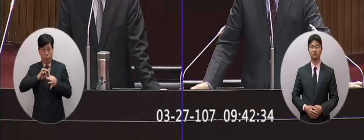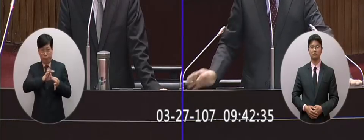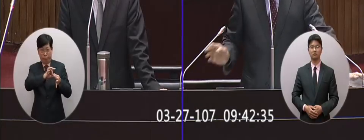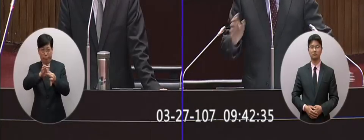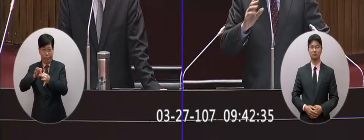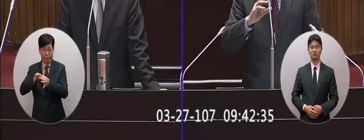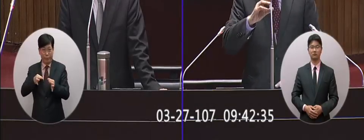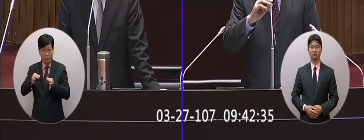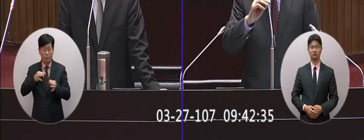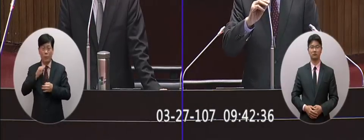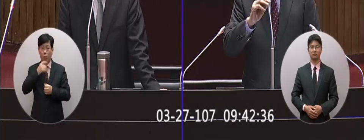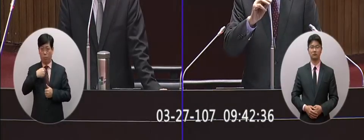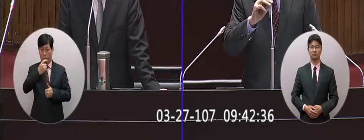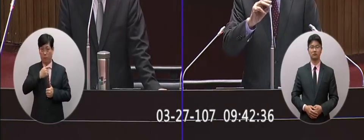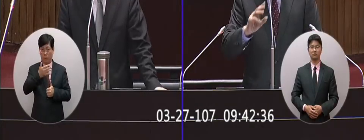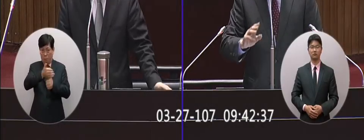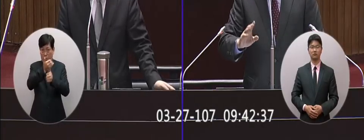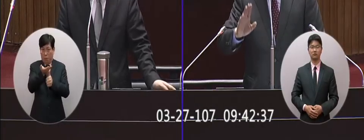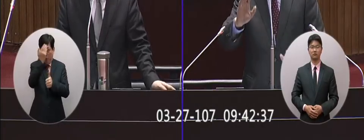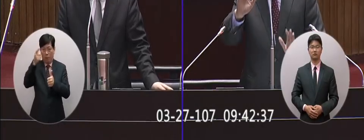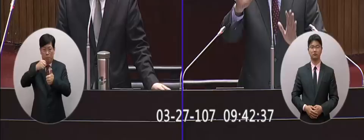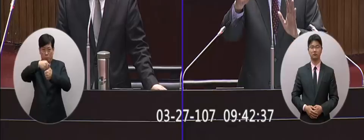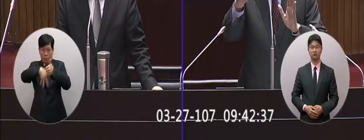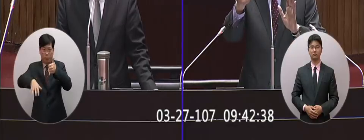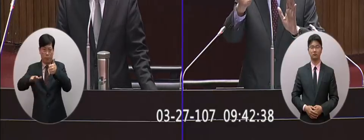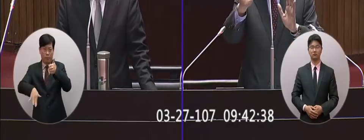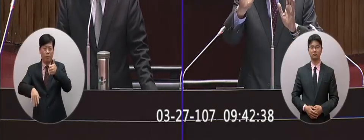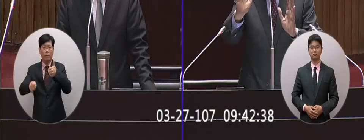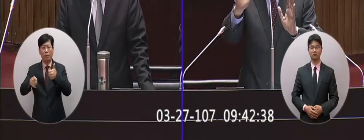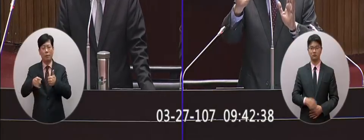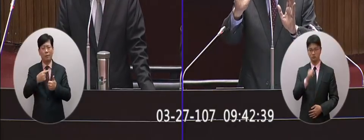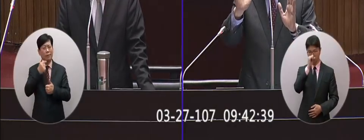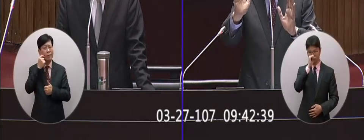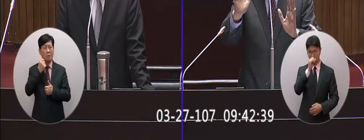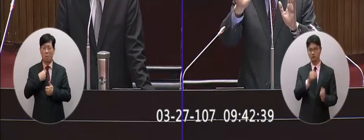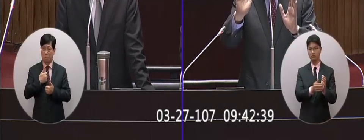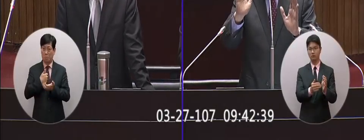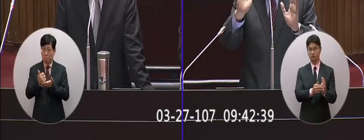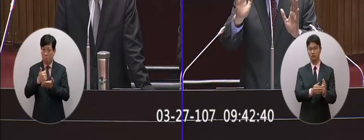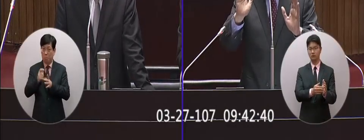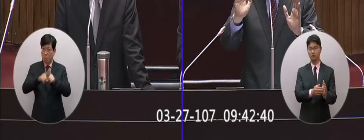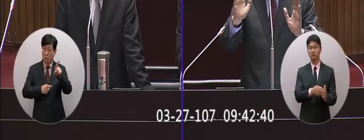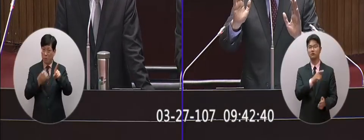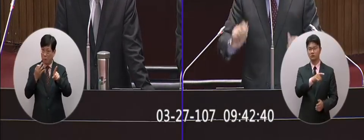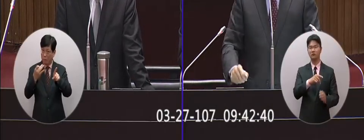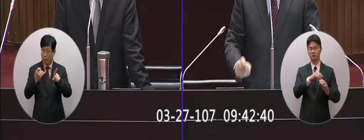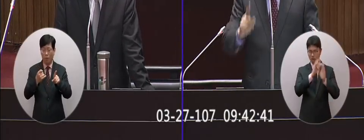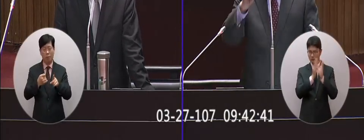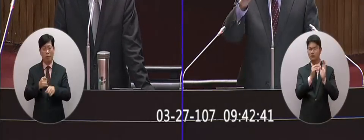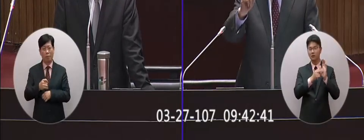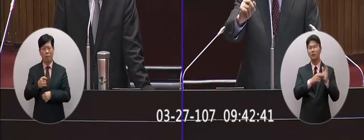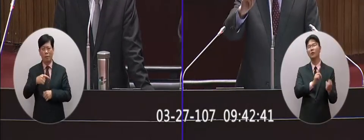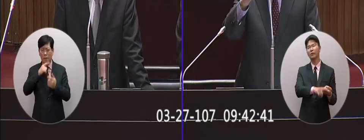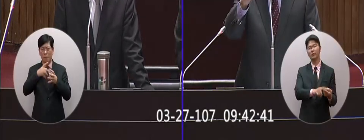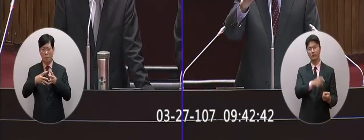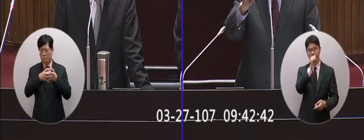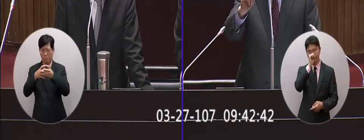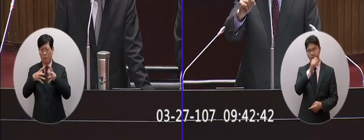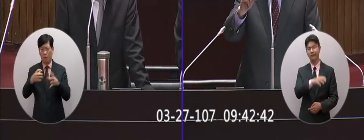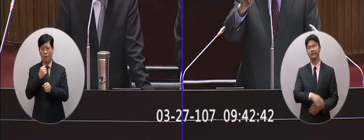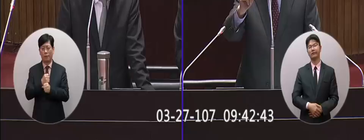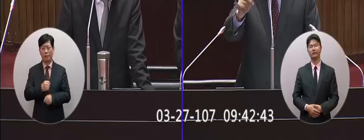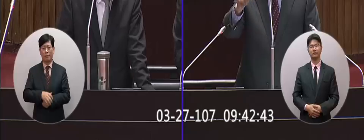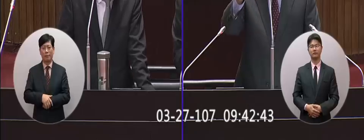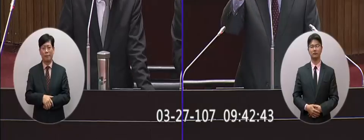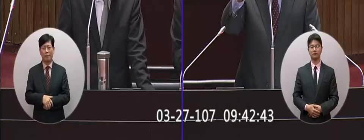啦，我们比较上游，它比较下游，所以很难说我们贸易的顺差是等于是对，那是一个共总和的合作的